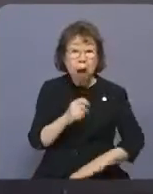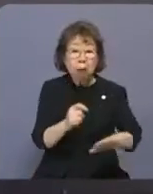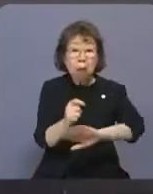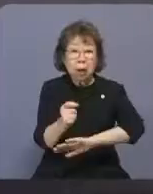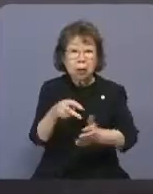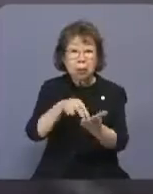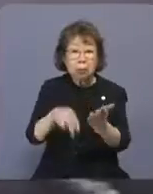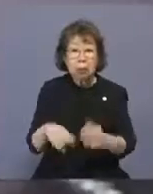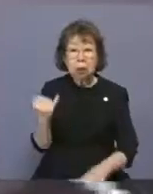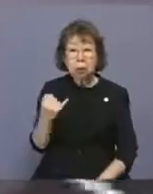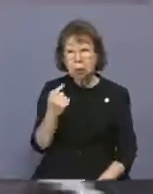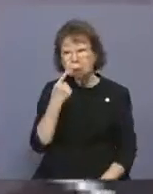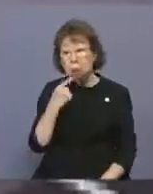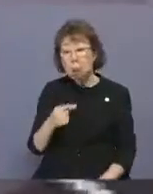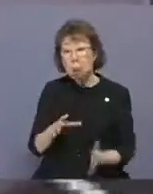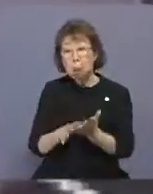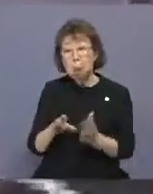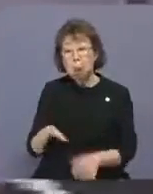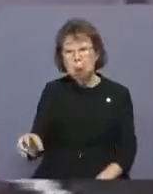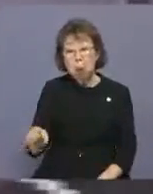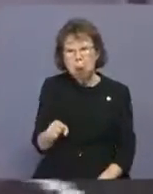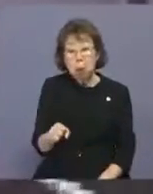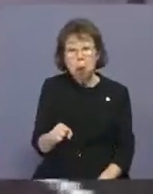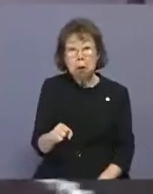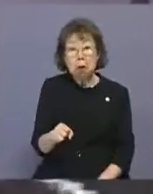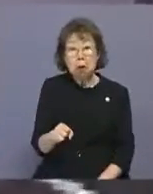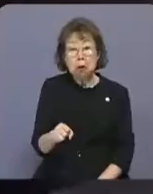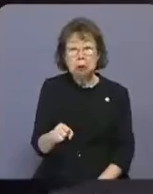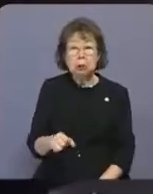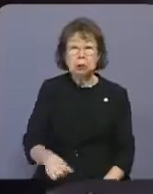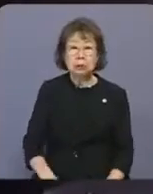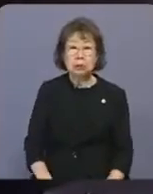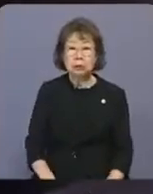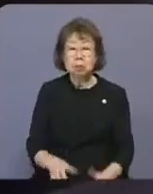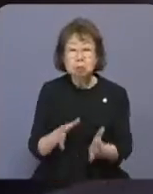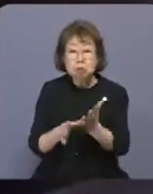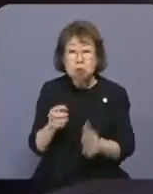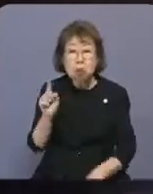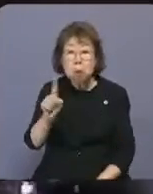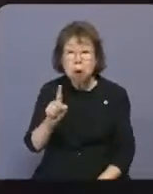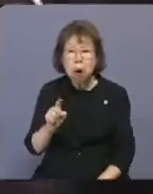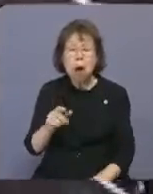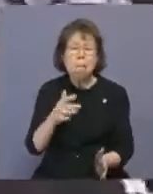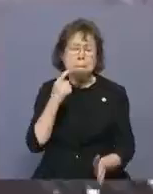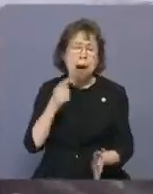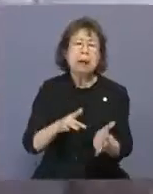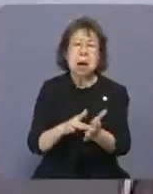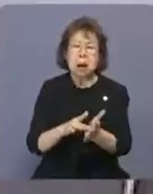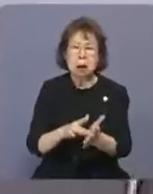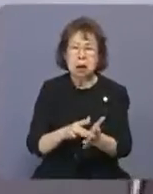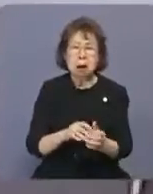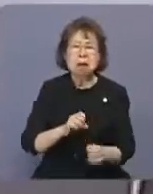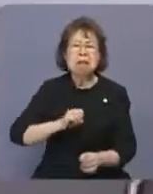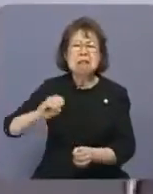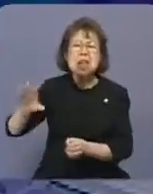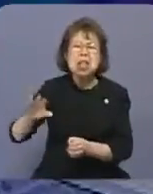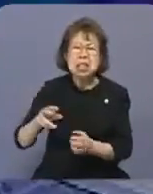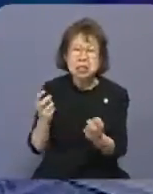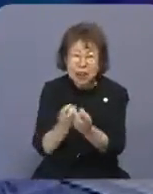내린 여성이 남성이 남기고 간 물건을 재빨리 집어갑니다. 물건의 정체는 마약, 일명 던지기